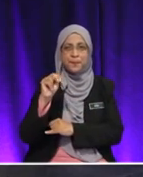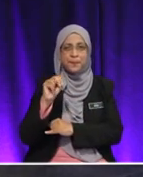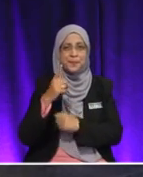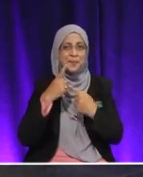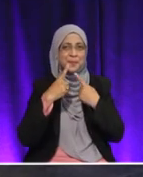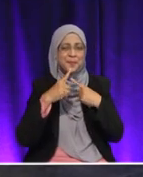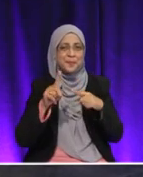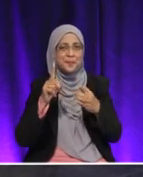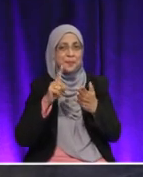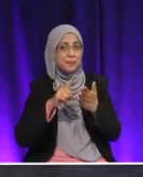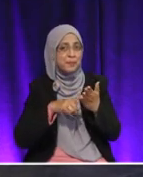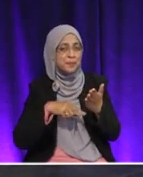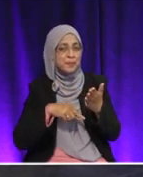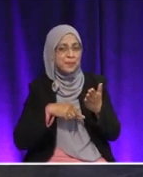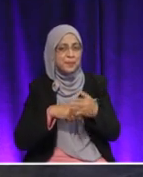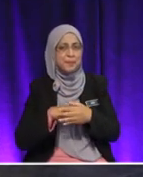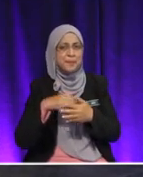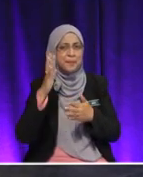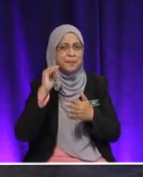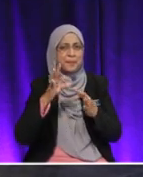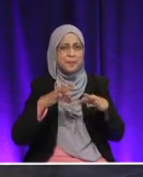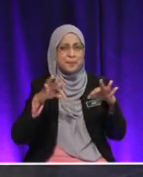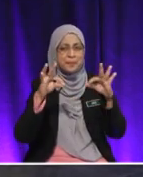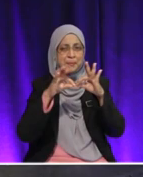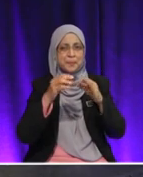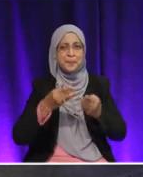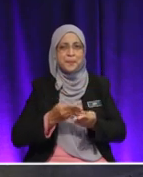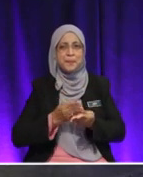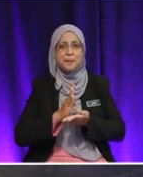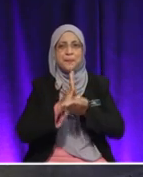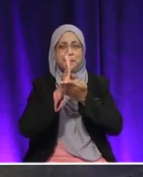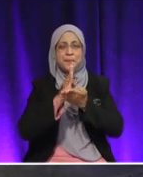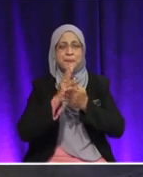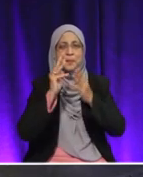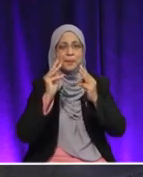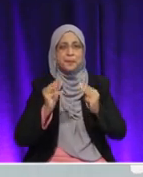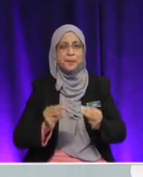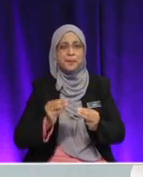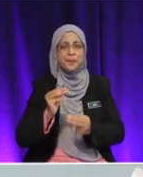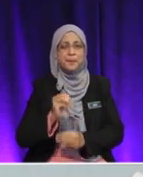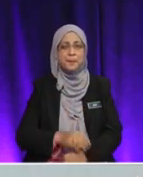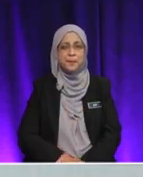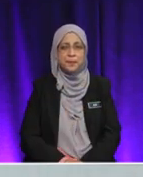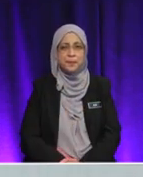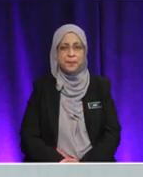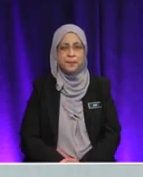Apakah jawaban soal ini apakah kepentingan mengundurkan bantuan kepada mangsa bencana alam